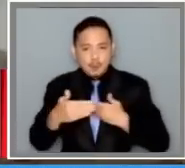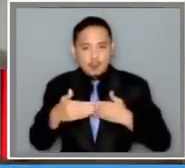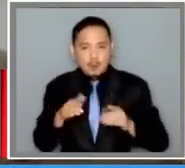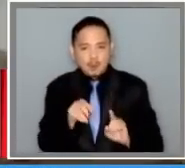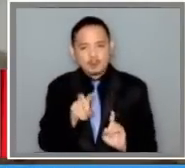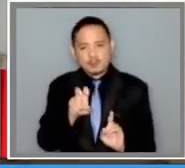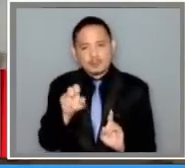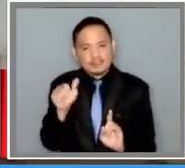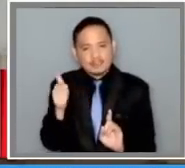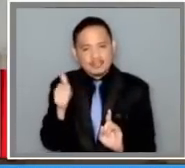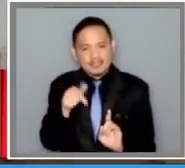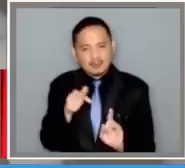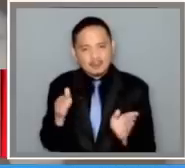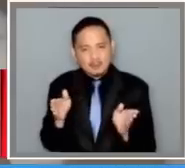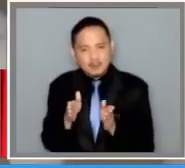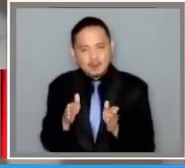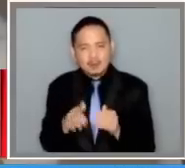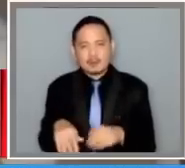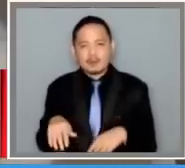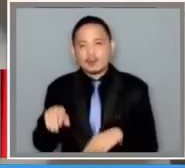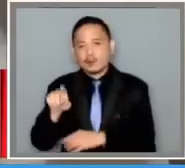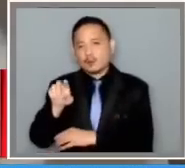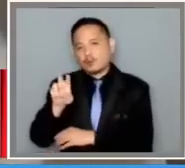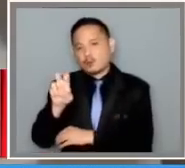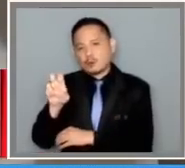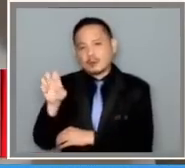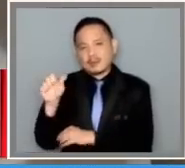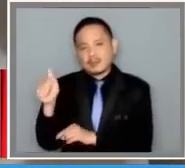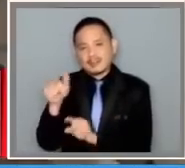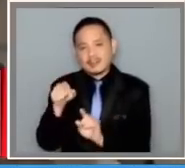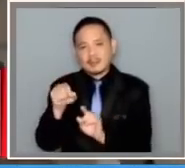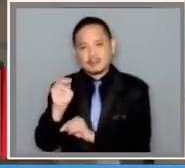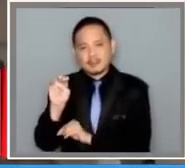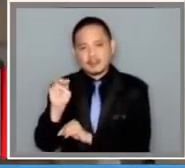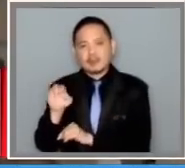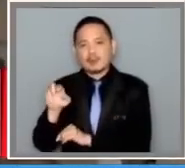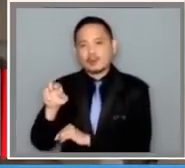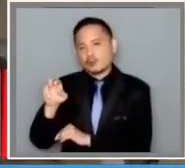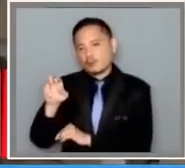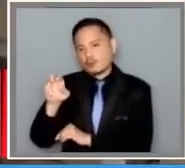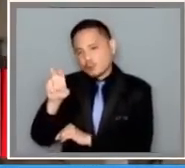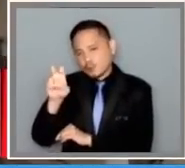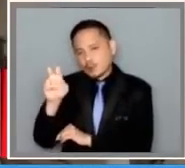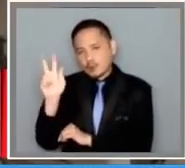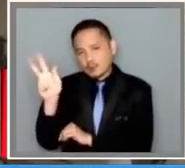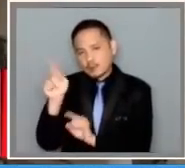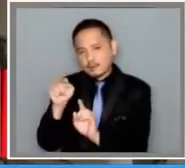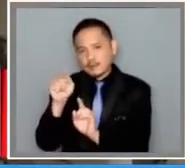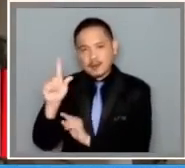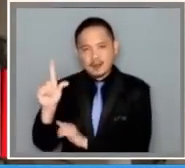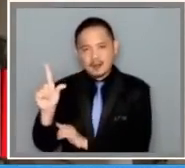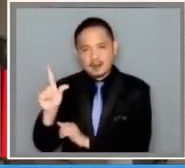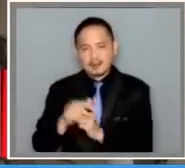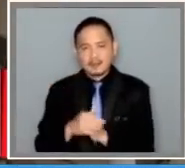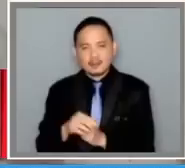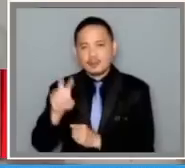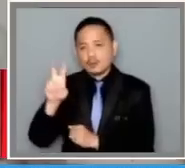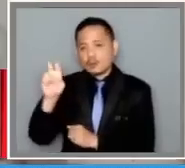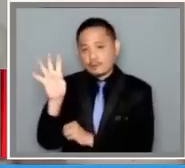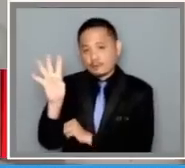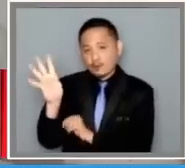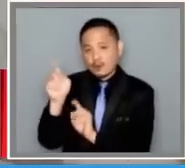220 pesos naman ang medium, at 230 pesos ang large. May mabibili ring extra large na 240 pesos kada